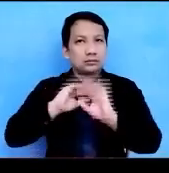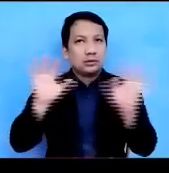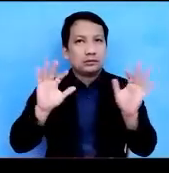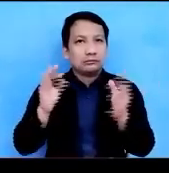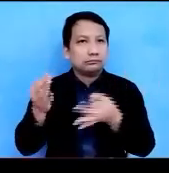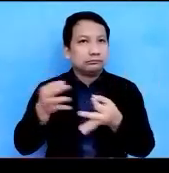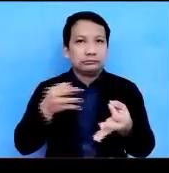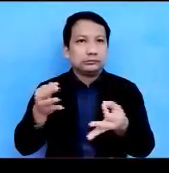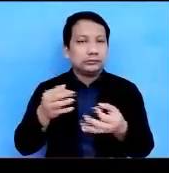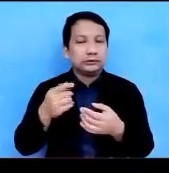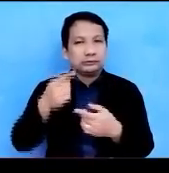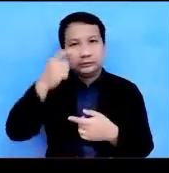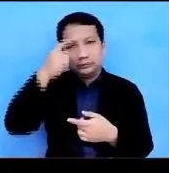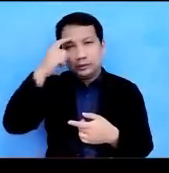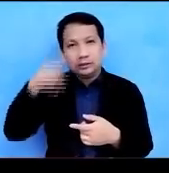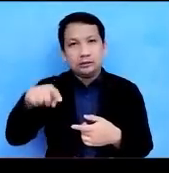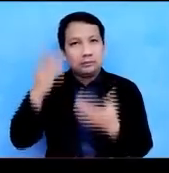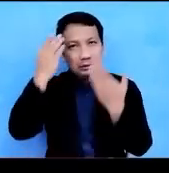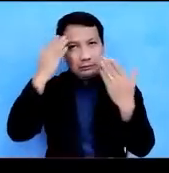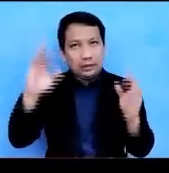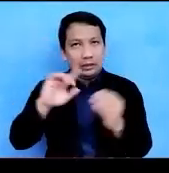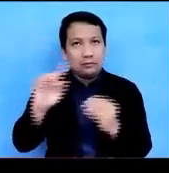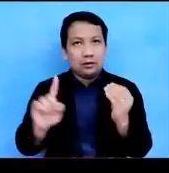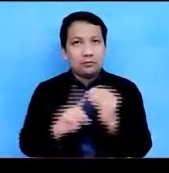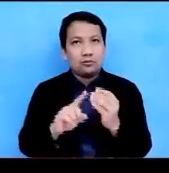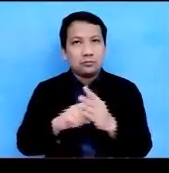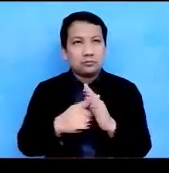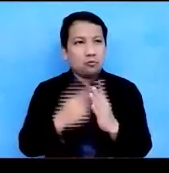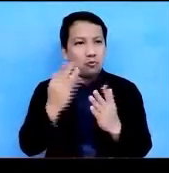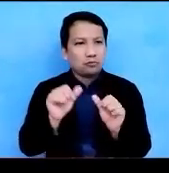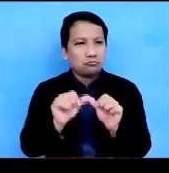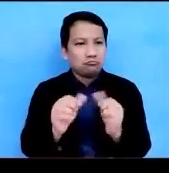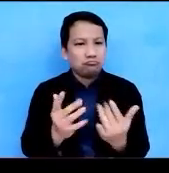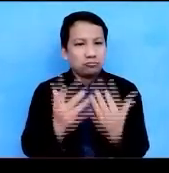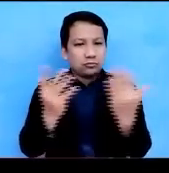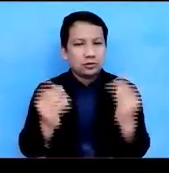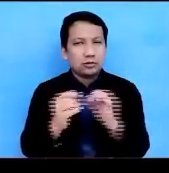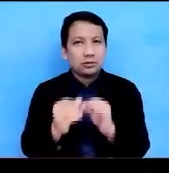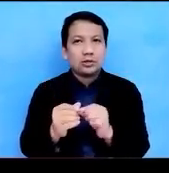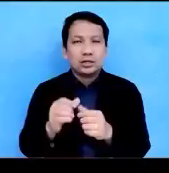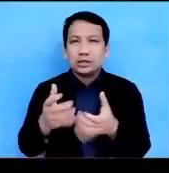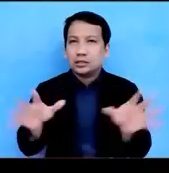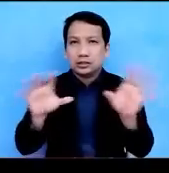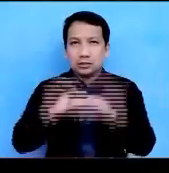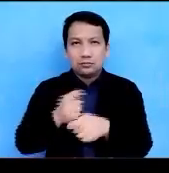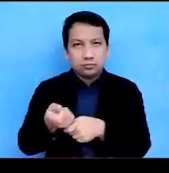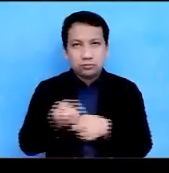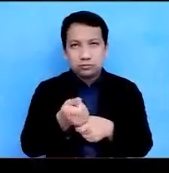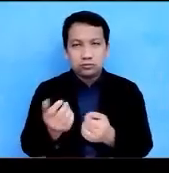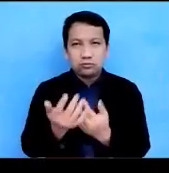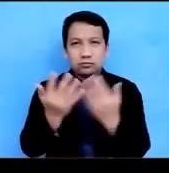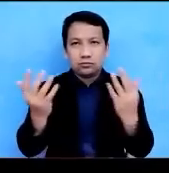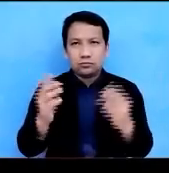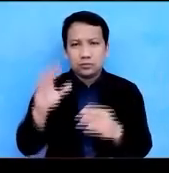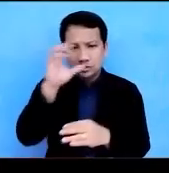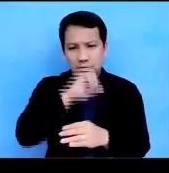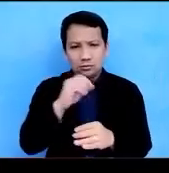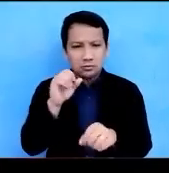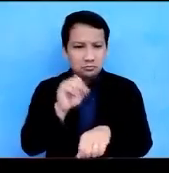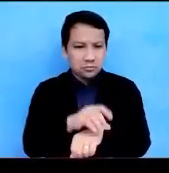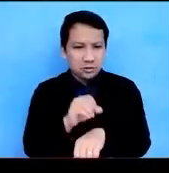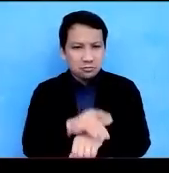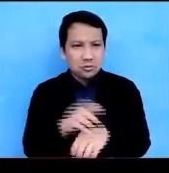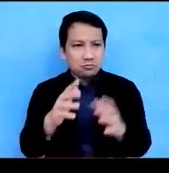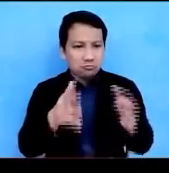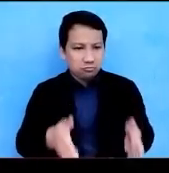tanong na yan. Pero hindi pa man tapos ang pagsisiyasat at pag-aapula sa apoy. Abay, meron ng mga sabi-sabi na magpapatayo